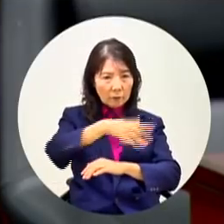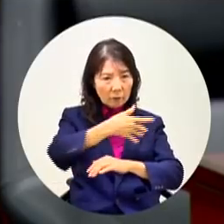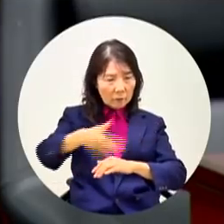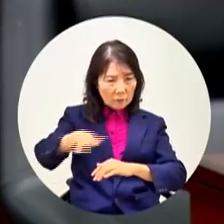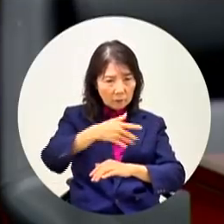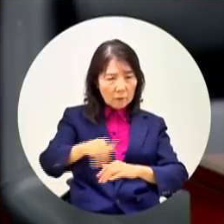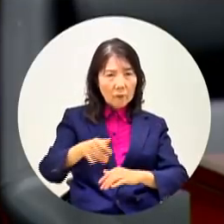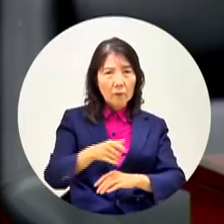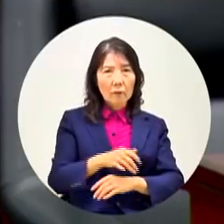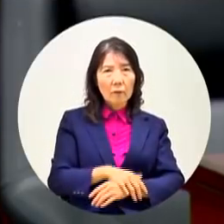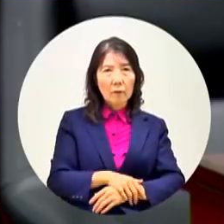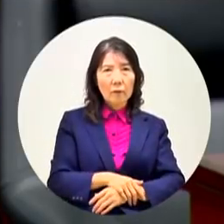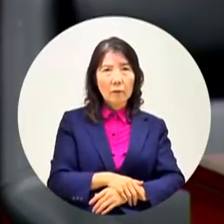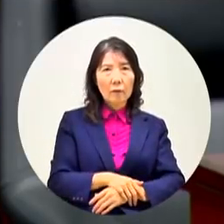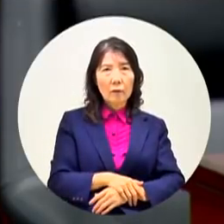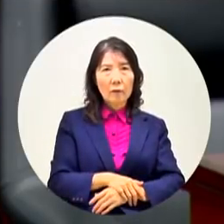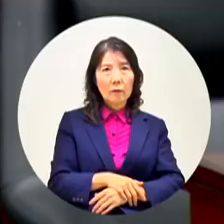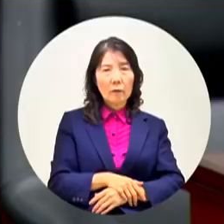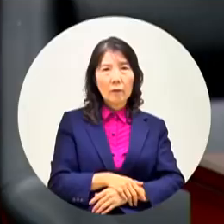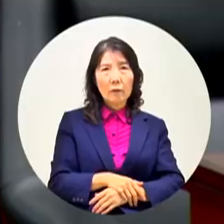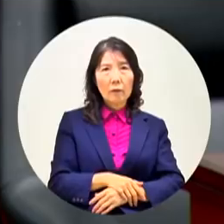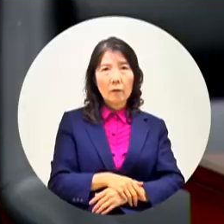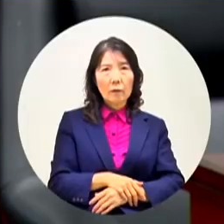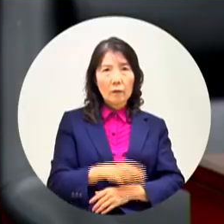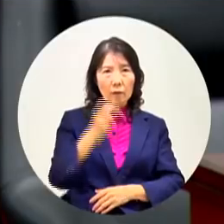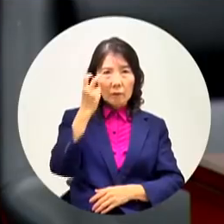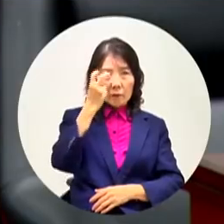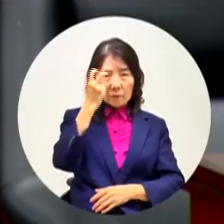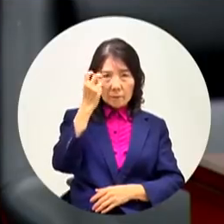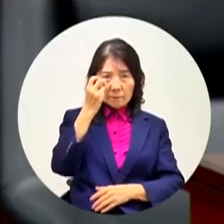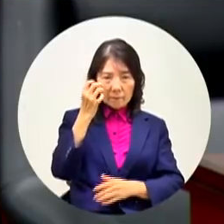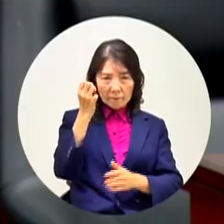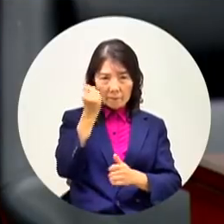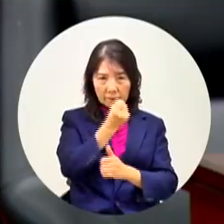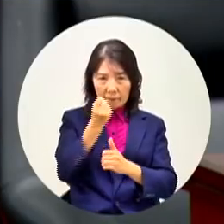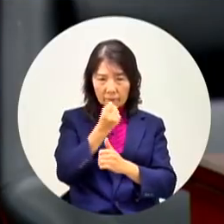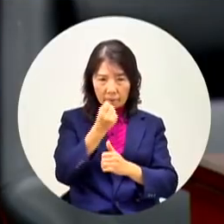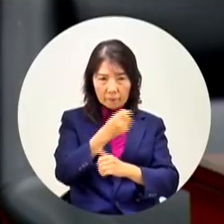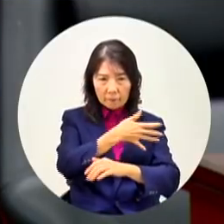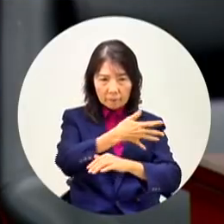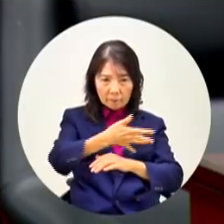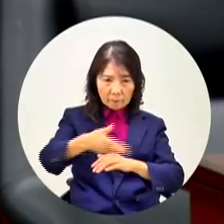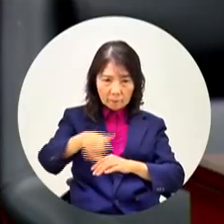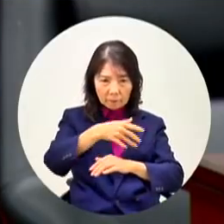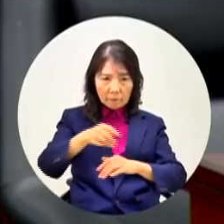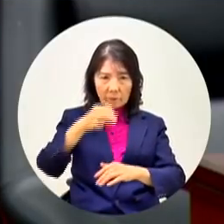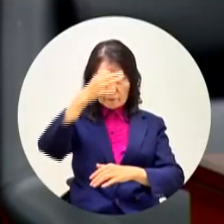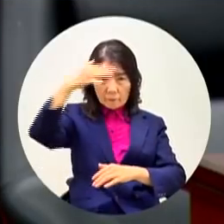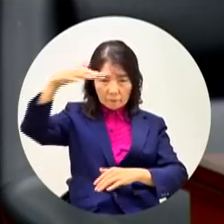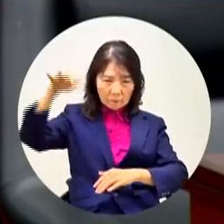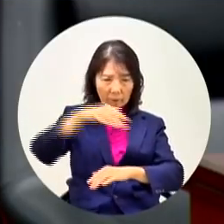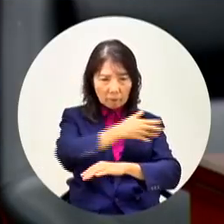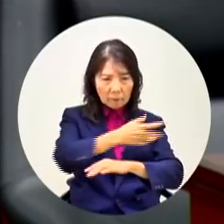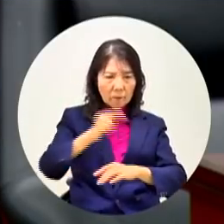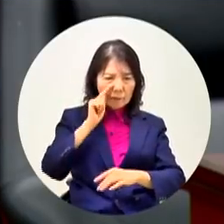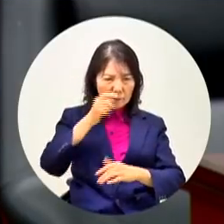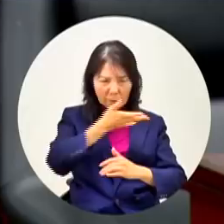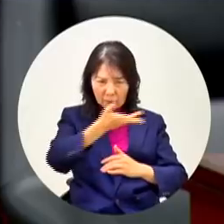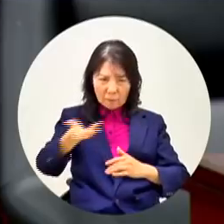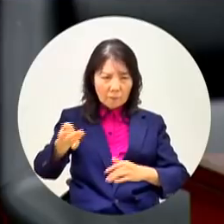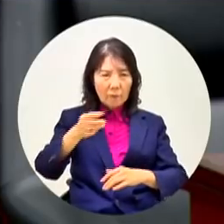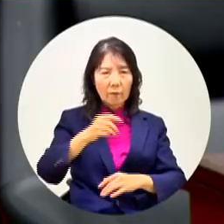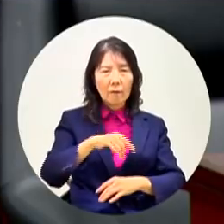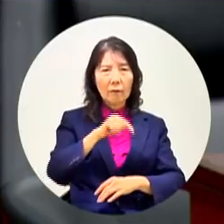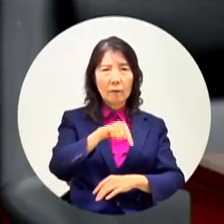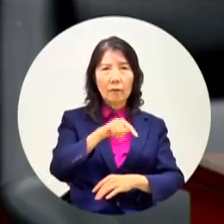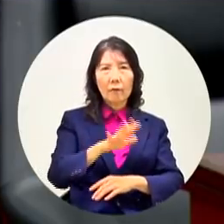甲供来管制甲会当排出来，来去咱的凤山溪，卖去污染着咱的凤山溪。凤山